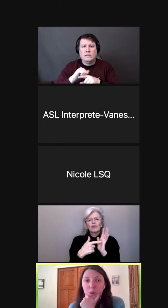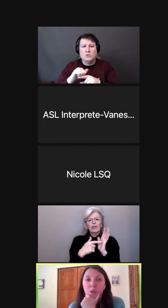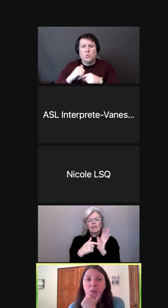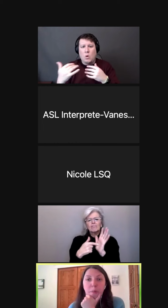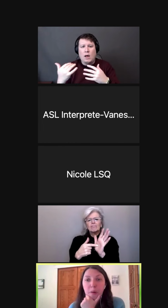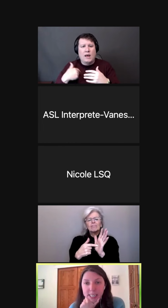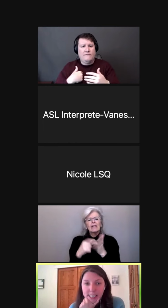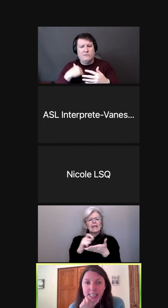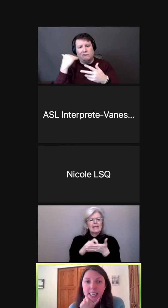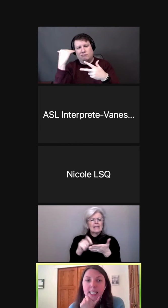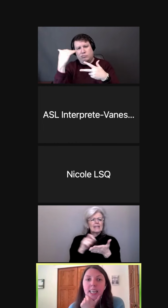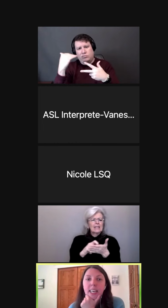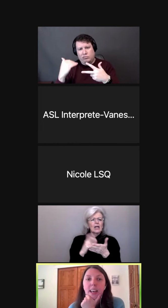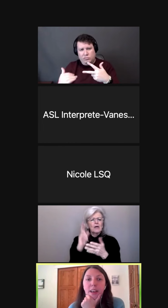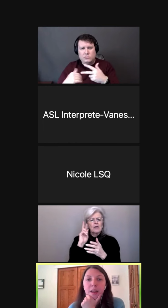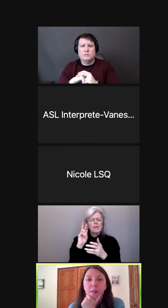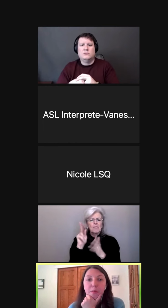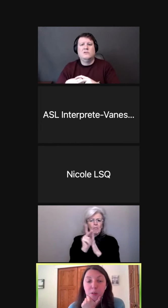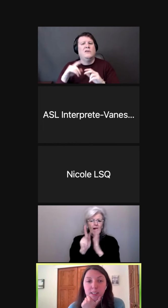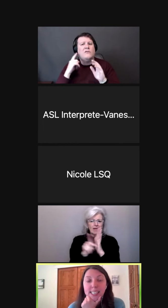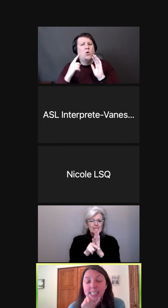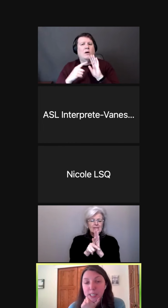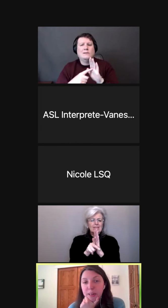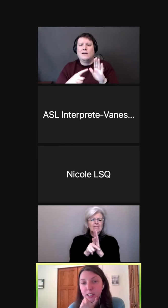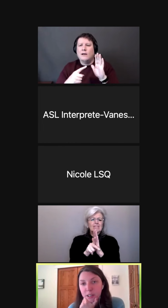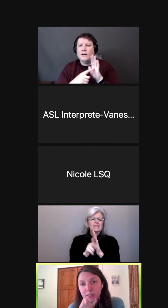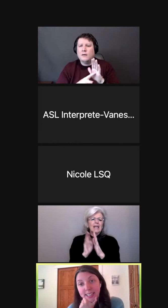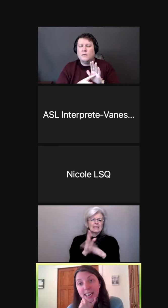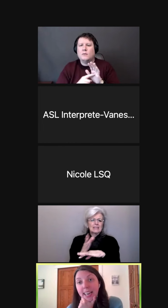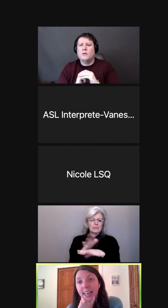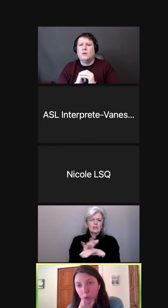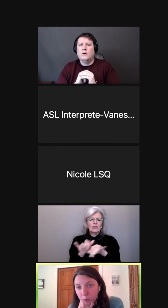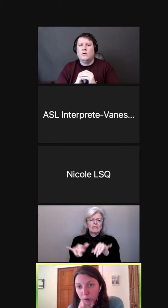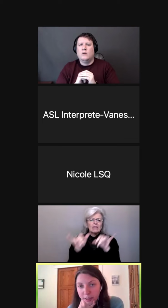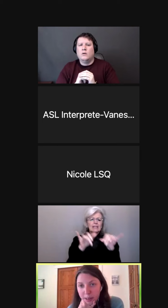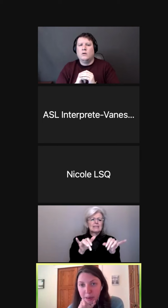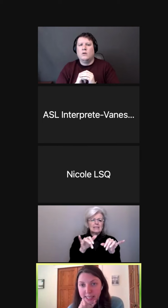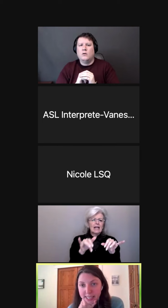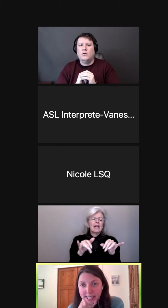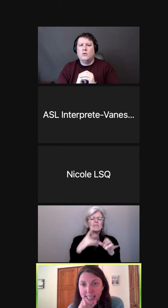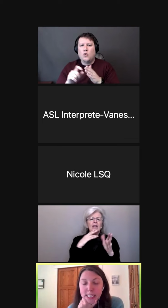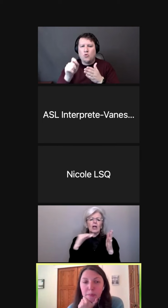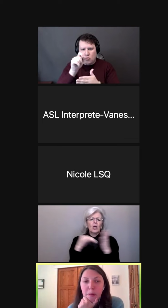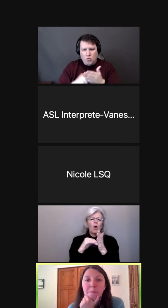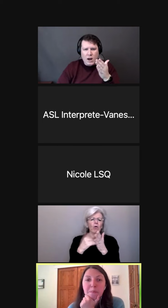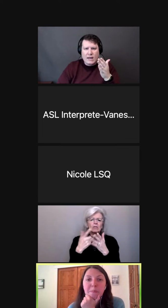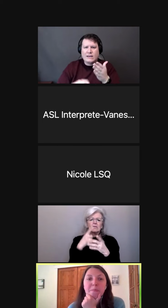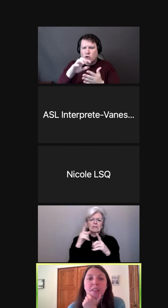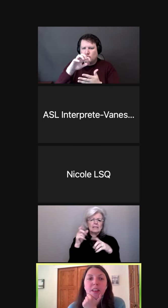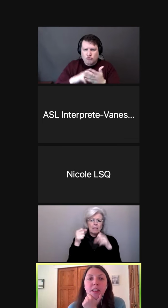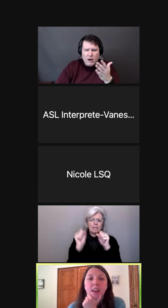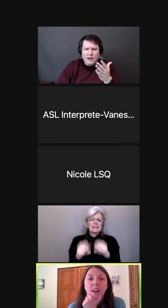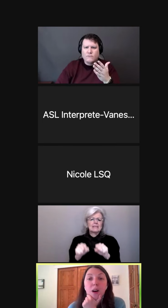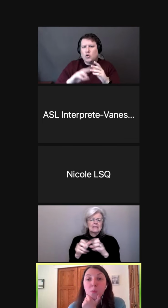écrire une politique d'accessibilité universelle et contre le capacitisme,